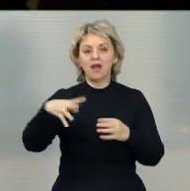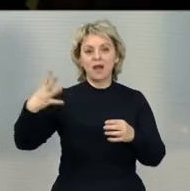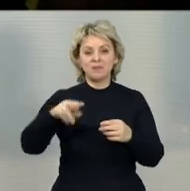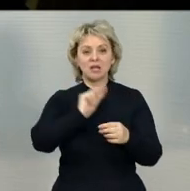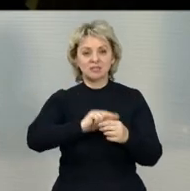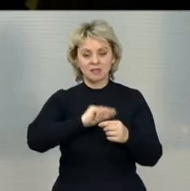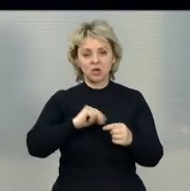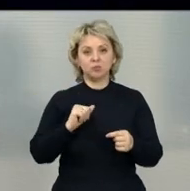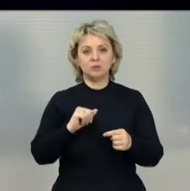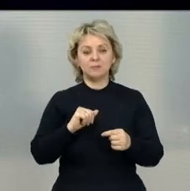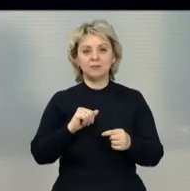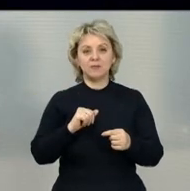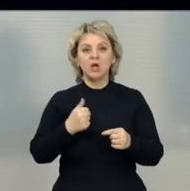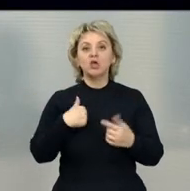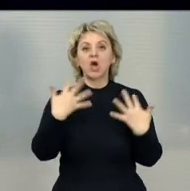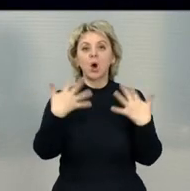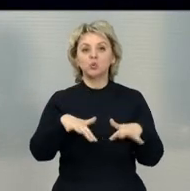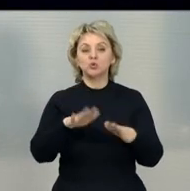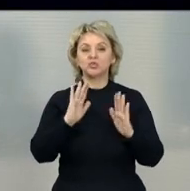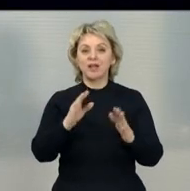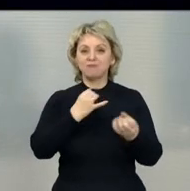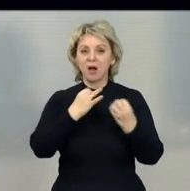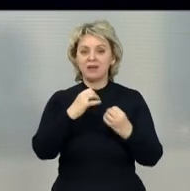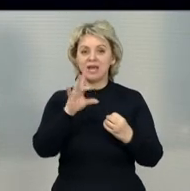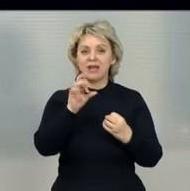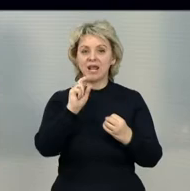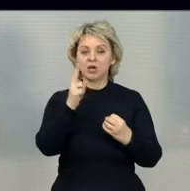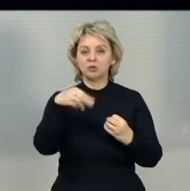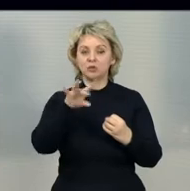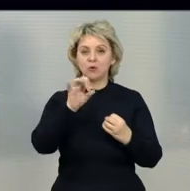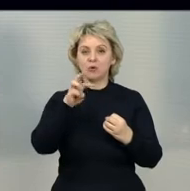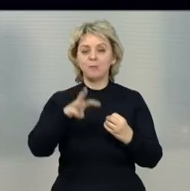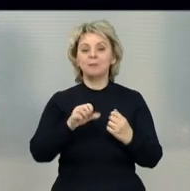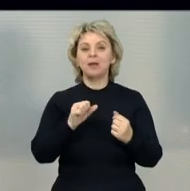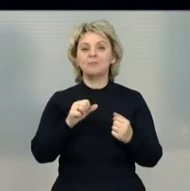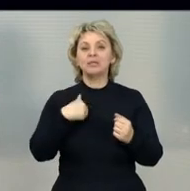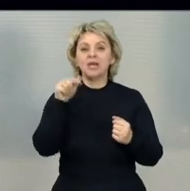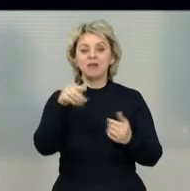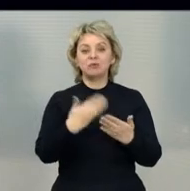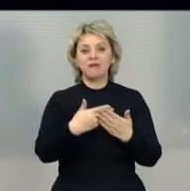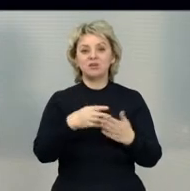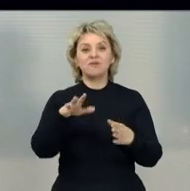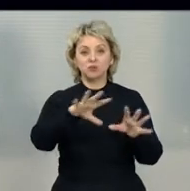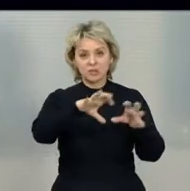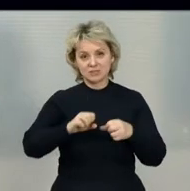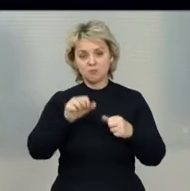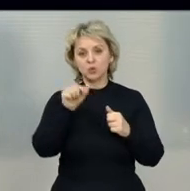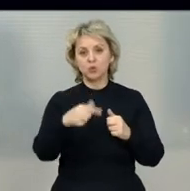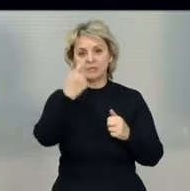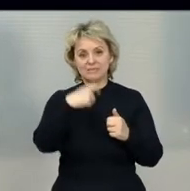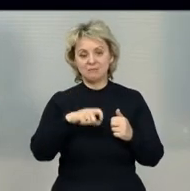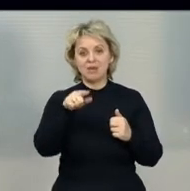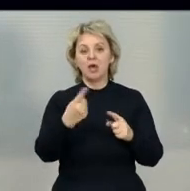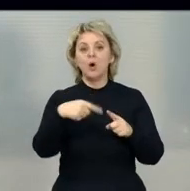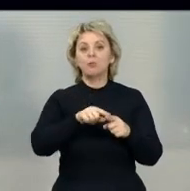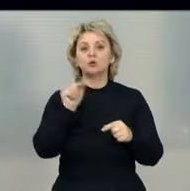операторская работа». Я уже вот поговорил с ректором. Я его, наверное, все-таки оторву к себе,